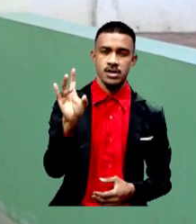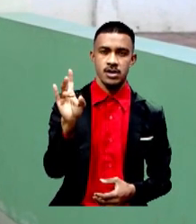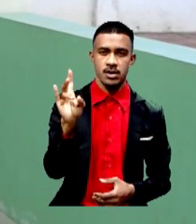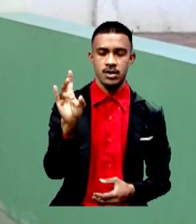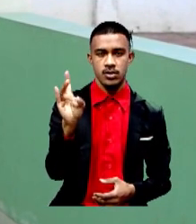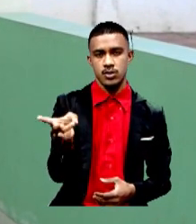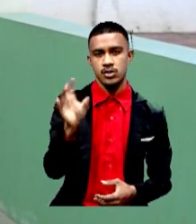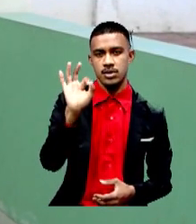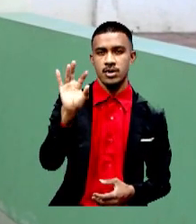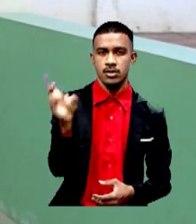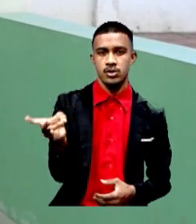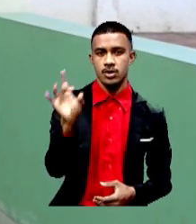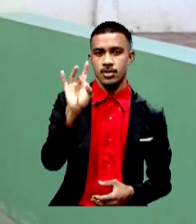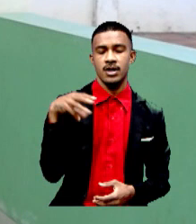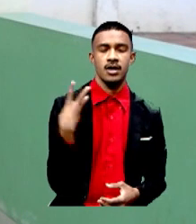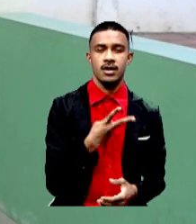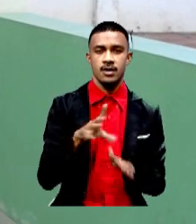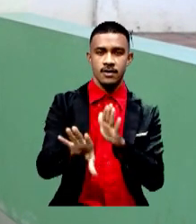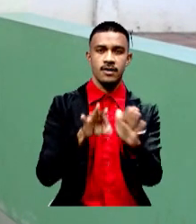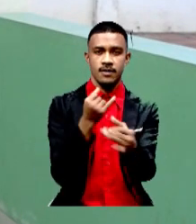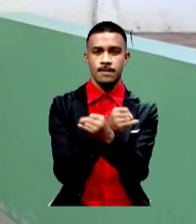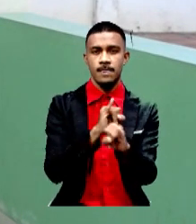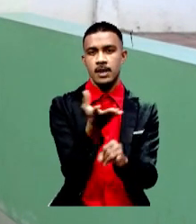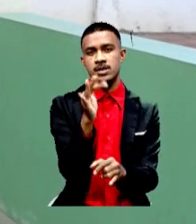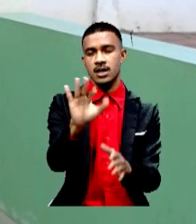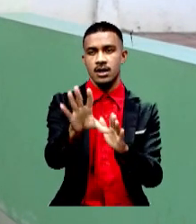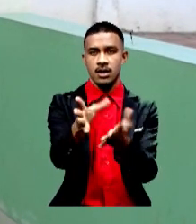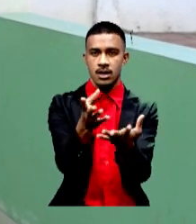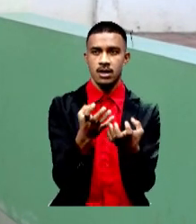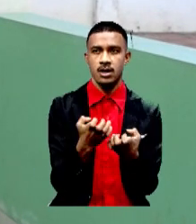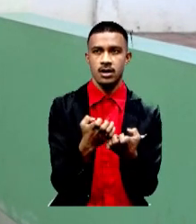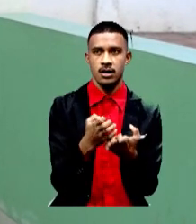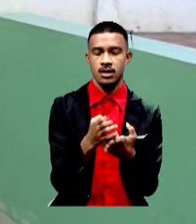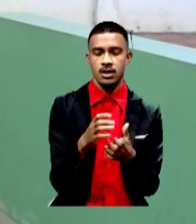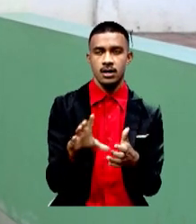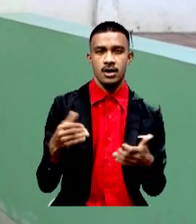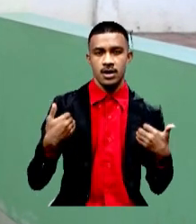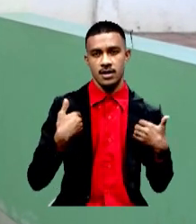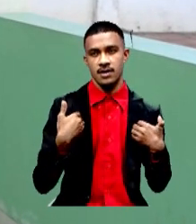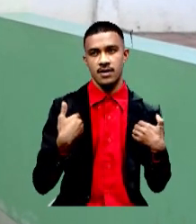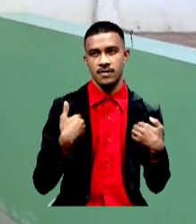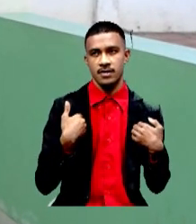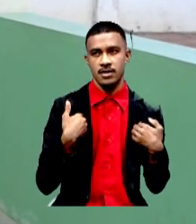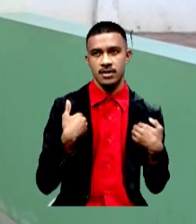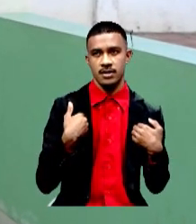79, 78 ni. Entah ni tanya dia ke? Siapa kalah pilihan tanya dia ke? Mosufali ya